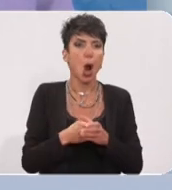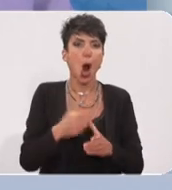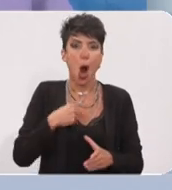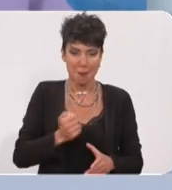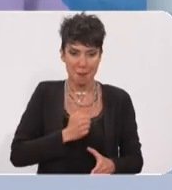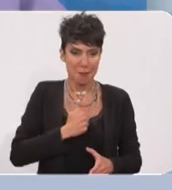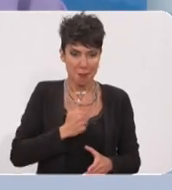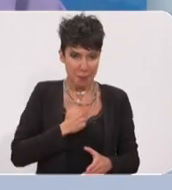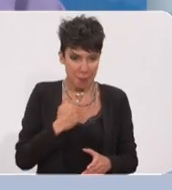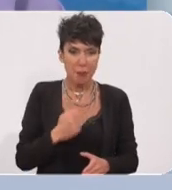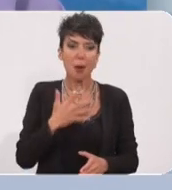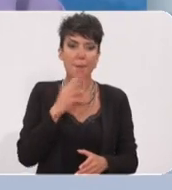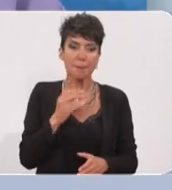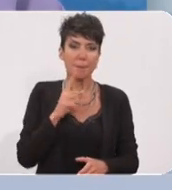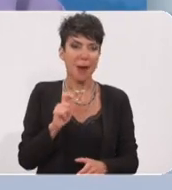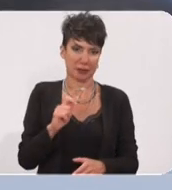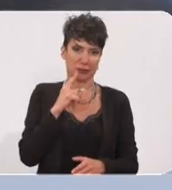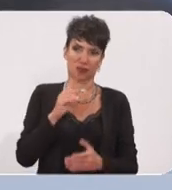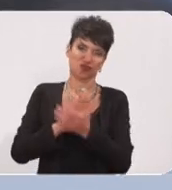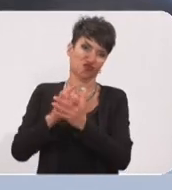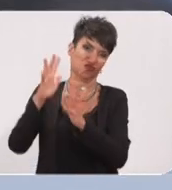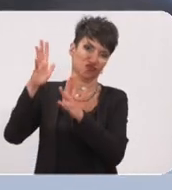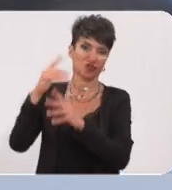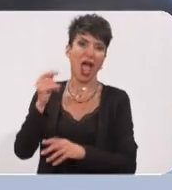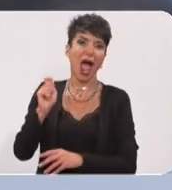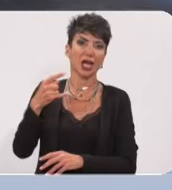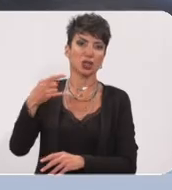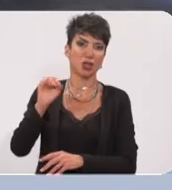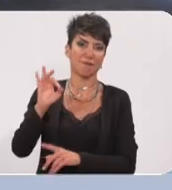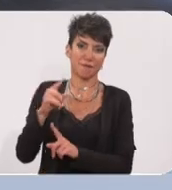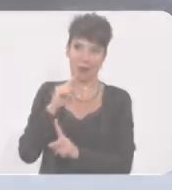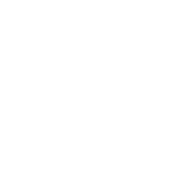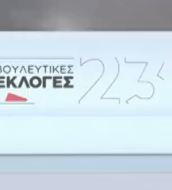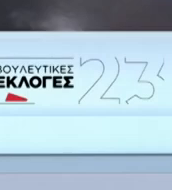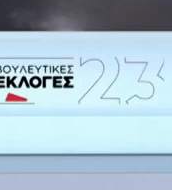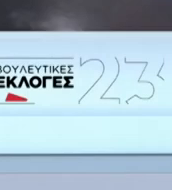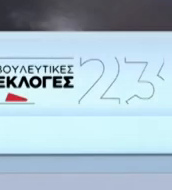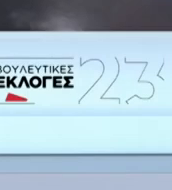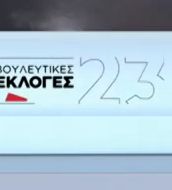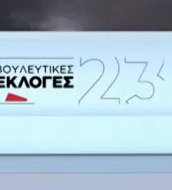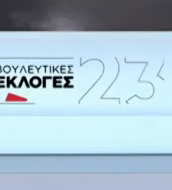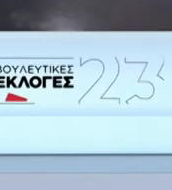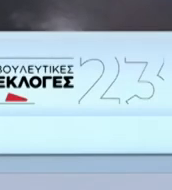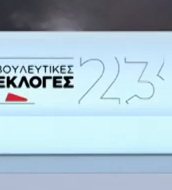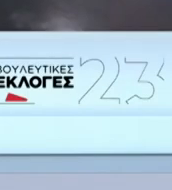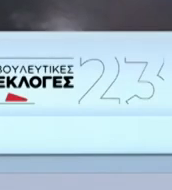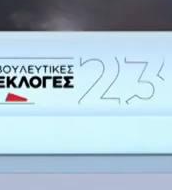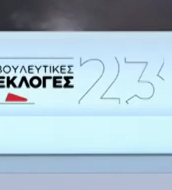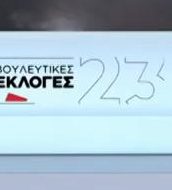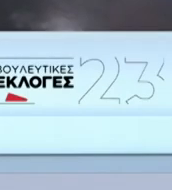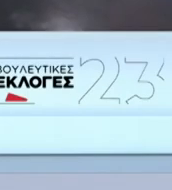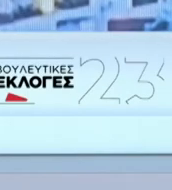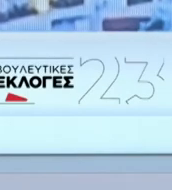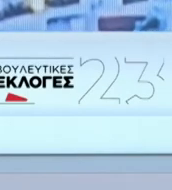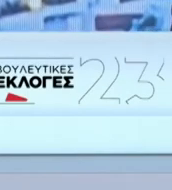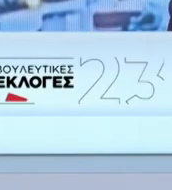Ναζί του τάγματο Αζόφ με στη Βουλή. Για να μην αναρωτιόμαστε μετά για την άνοδο τη ακροδεξιά και του φασισμού. Κύριε, ένα σύντομο σχόλιο για την αποχή, γιατί αφορά